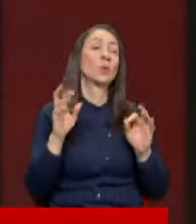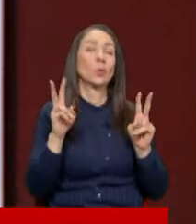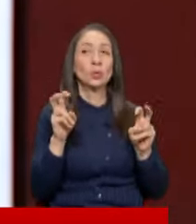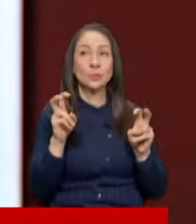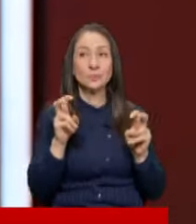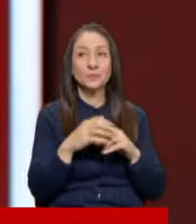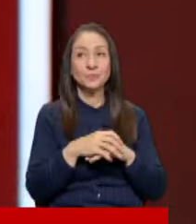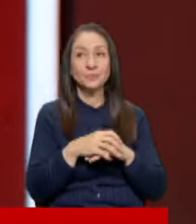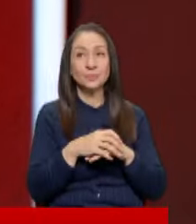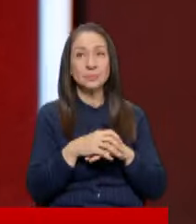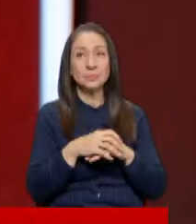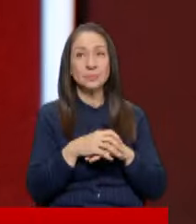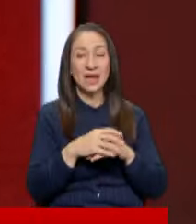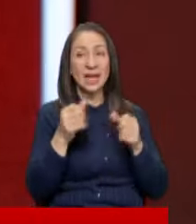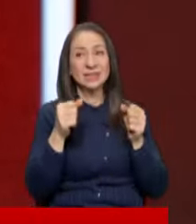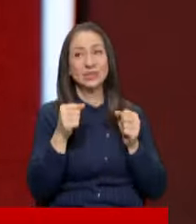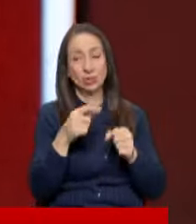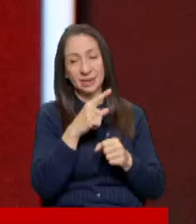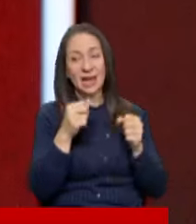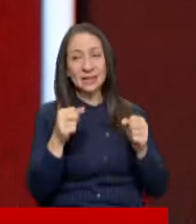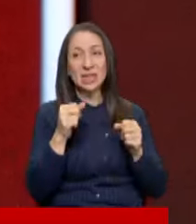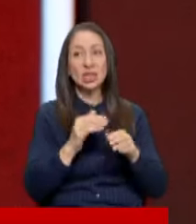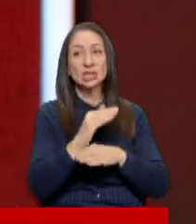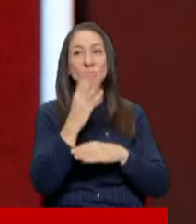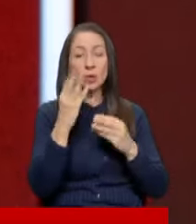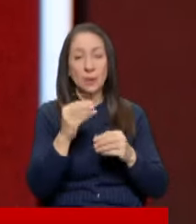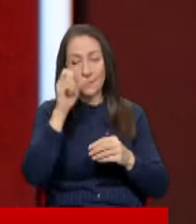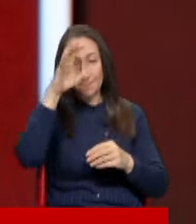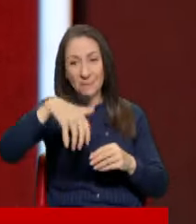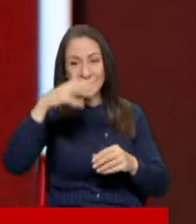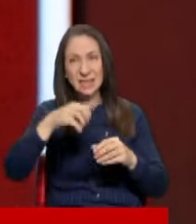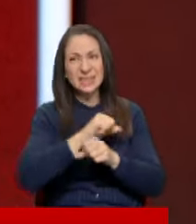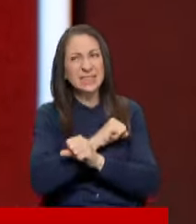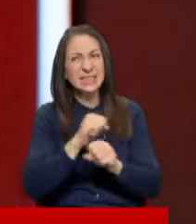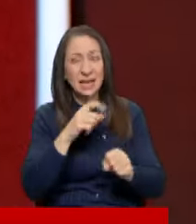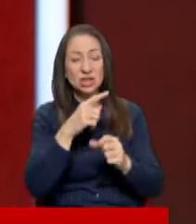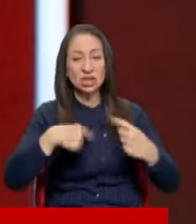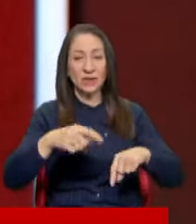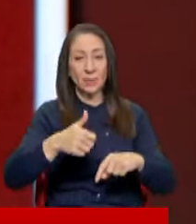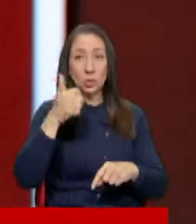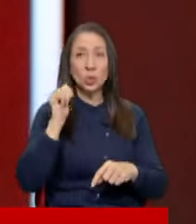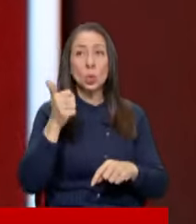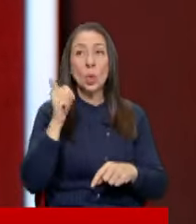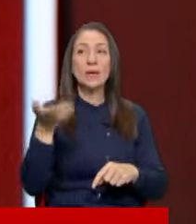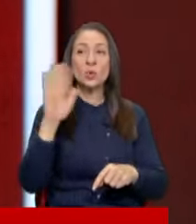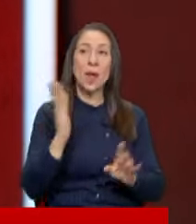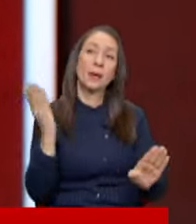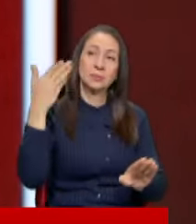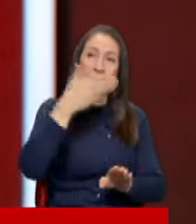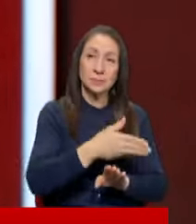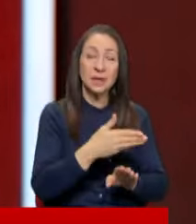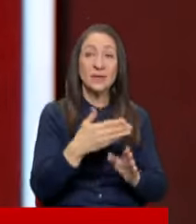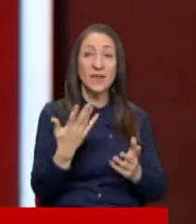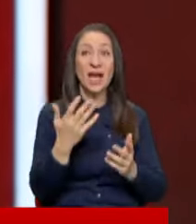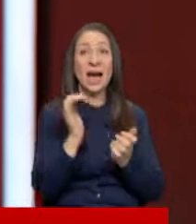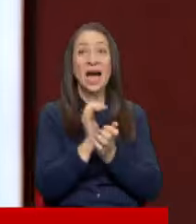Eee o da Erzincan Erzincan'da yaşamış olduğumuz maden felaketi e Çevre Bakanı günler sonra oraya gitti